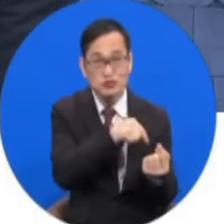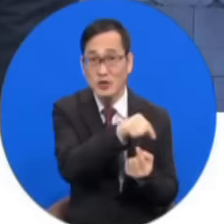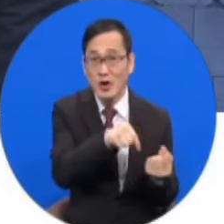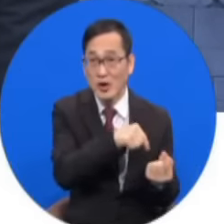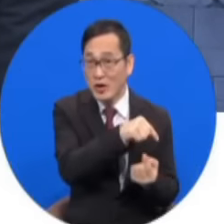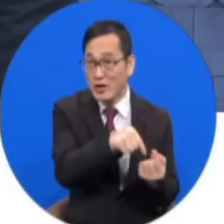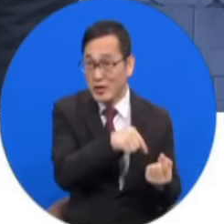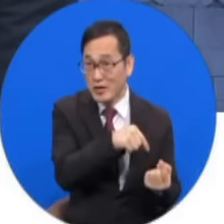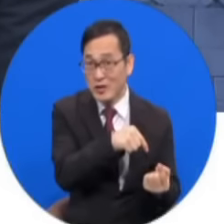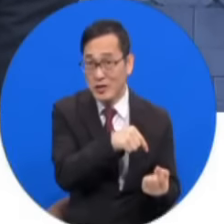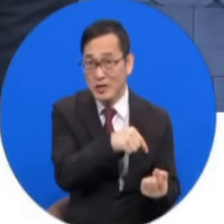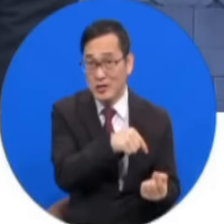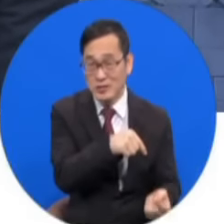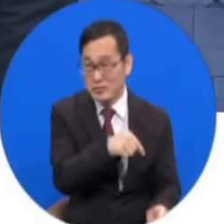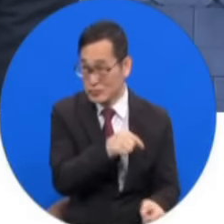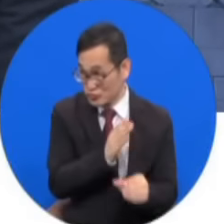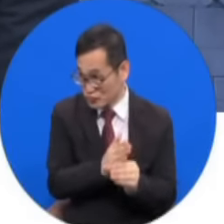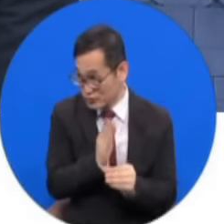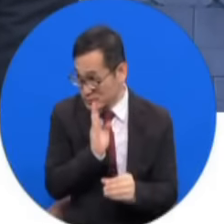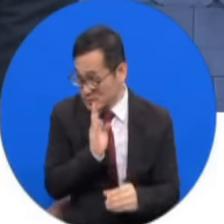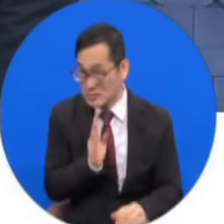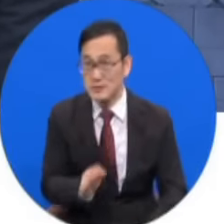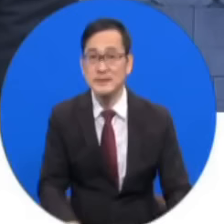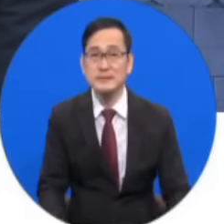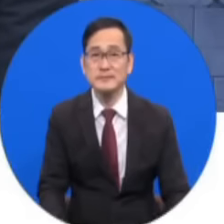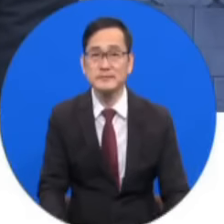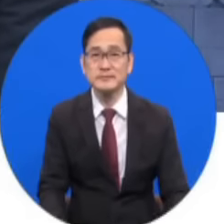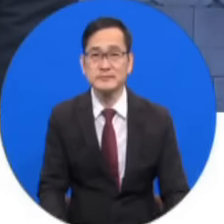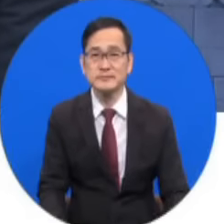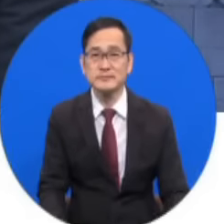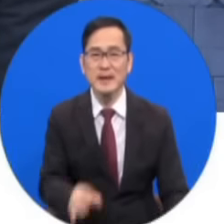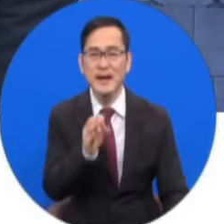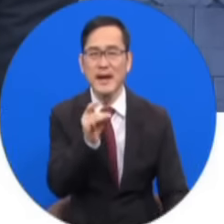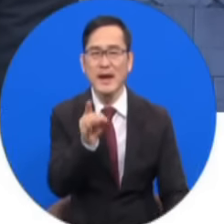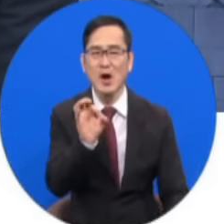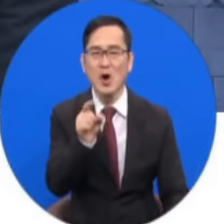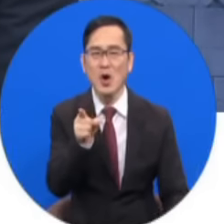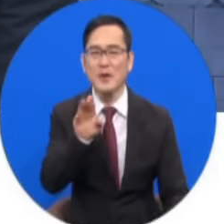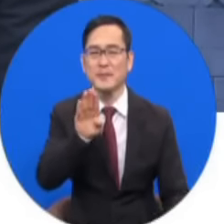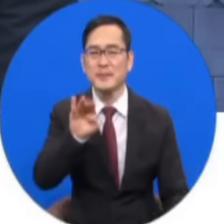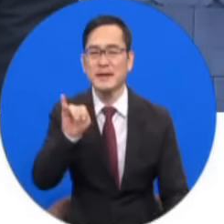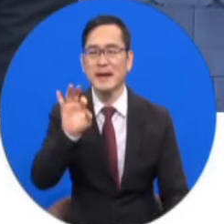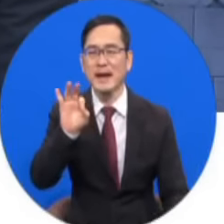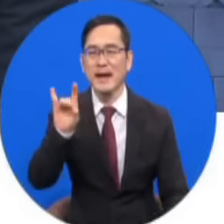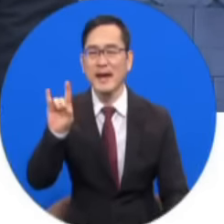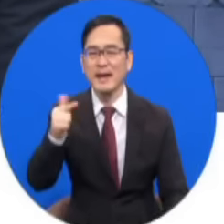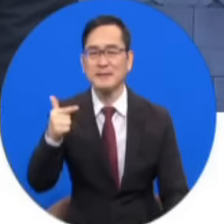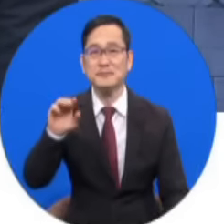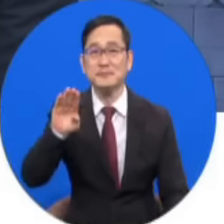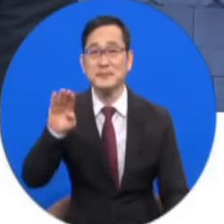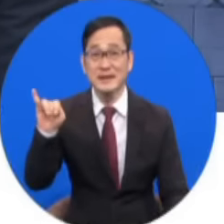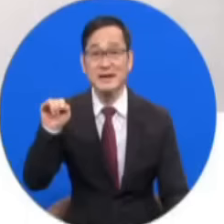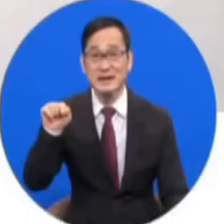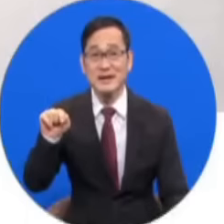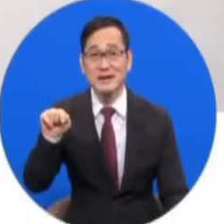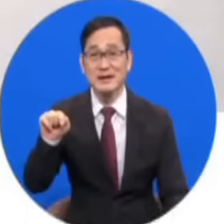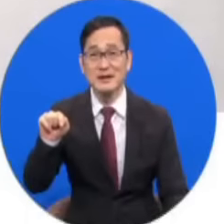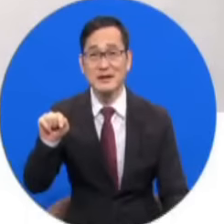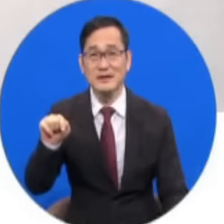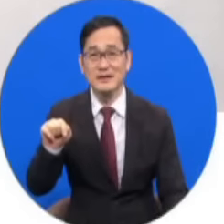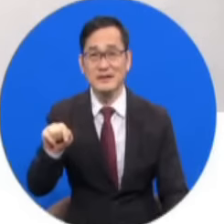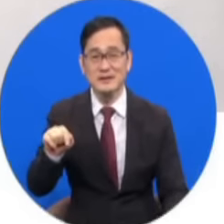BMB고 있지 않습니까 에어비 저도 요번에 처음 알았는데 에어비앤비에 슈퍼 호스트라는게 있대요이 슈퍼호스트는